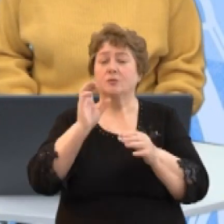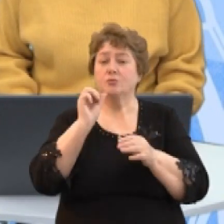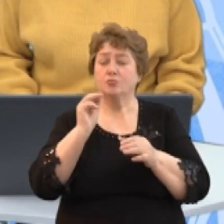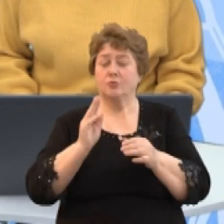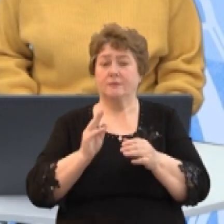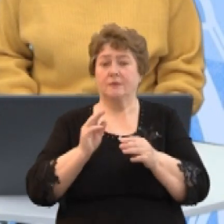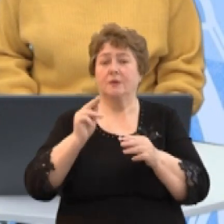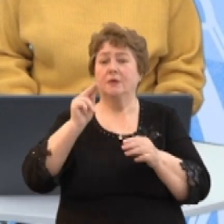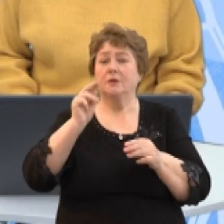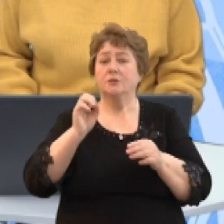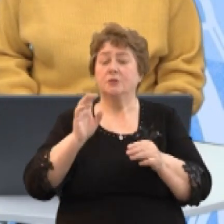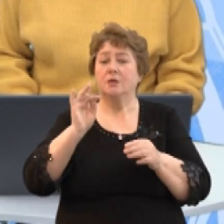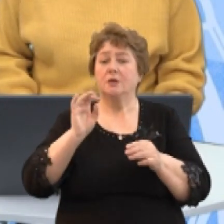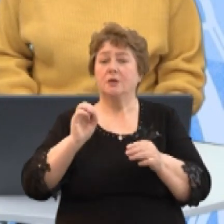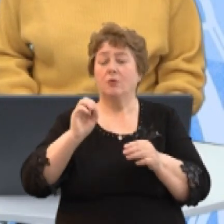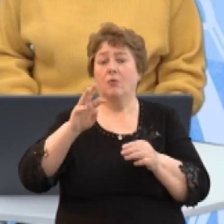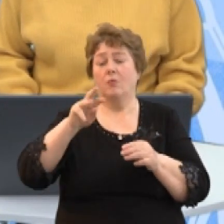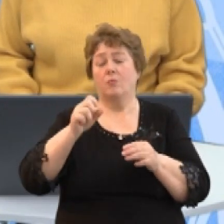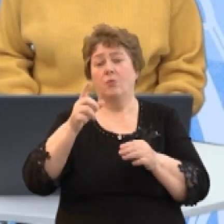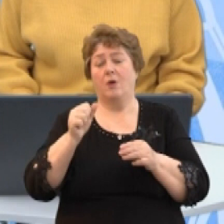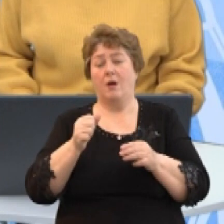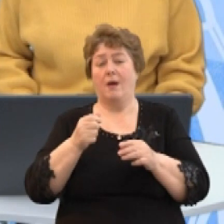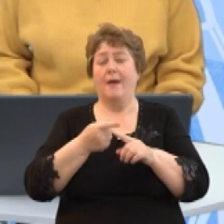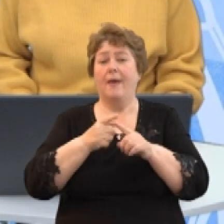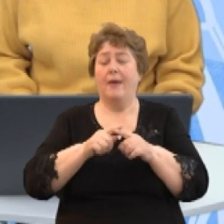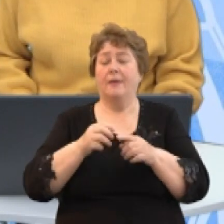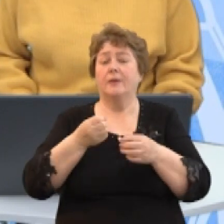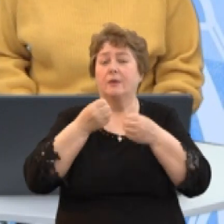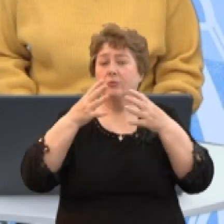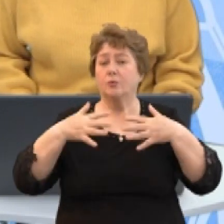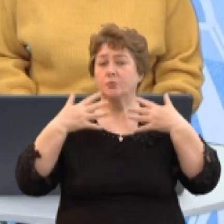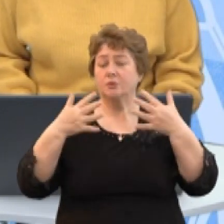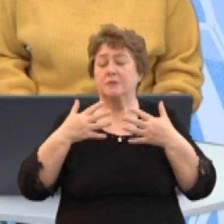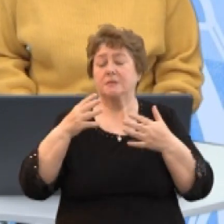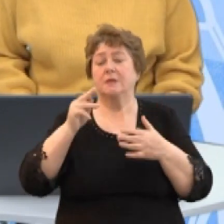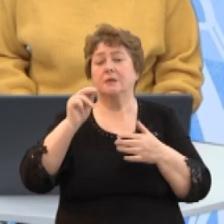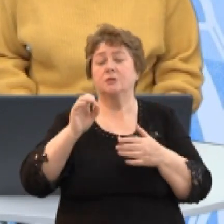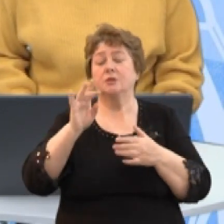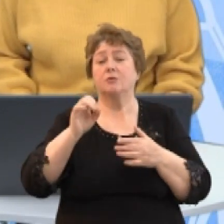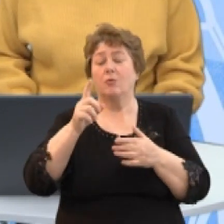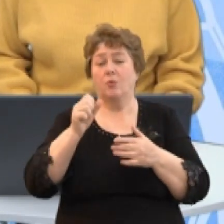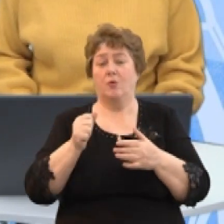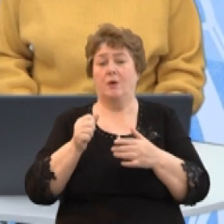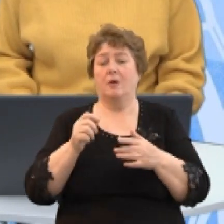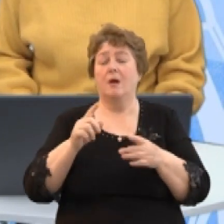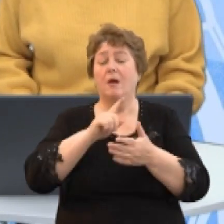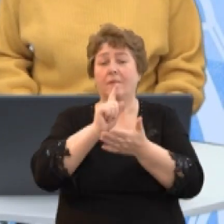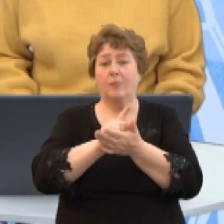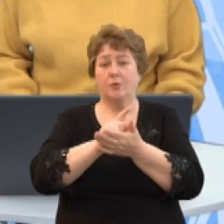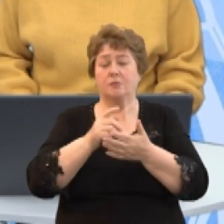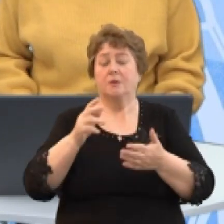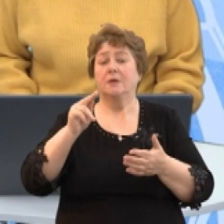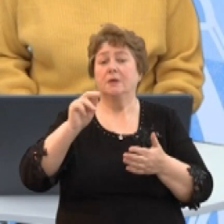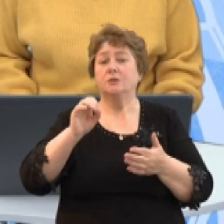существительное черемуха это черемуха душистая зададим вопрос черемуха